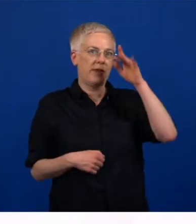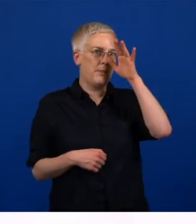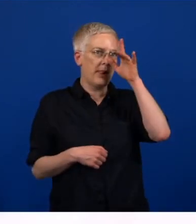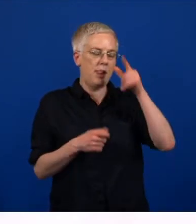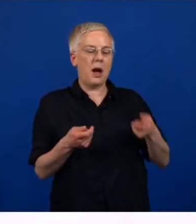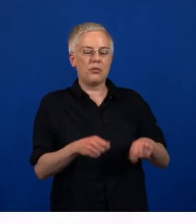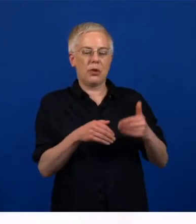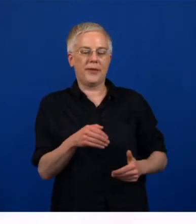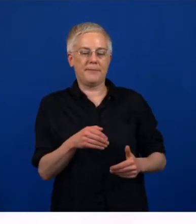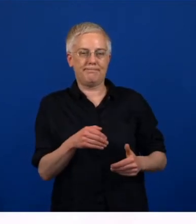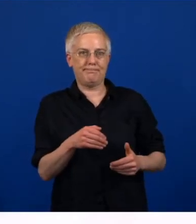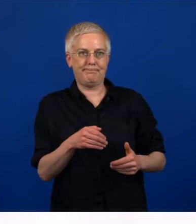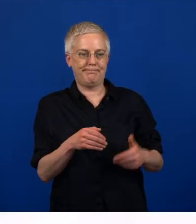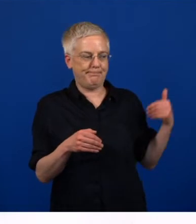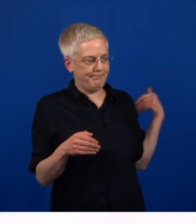sind